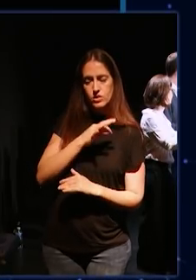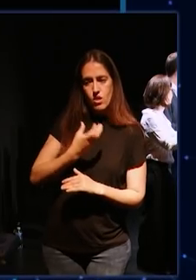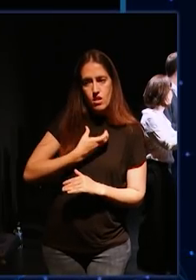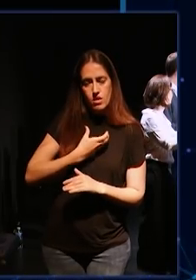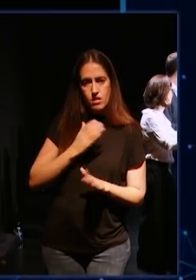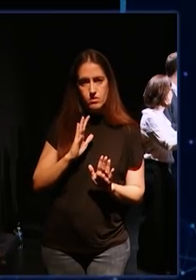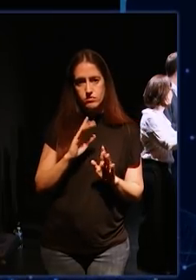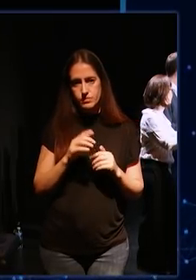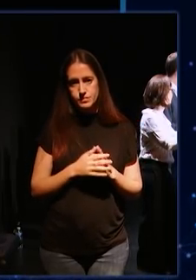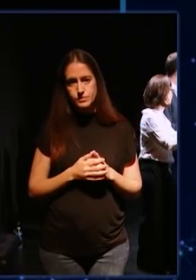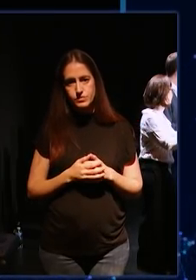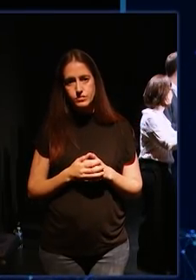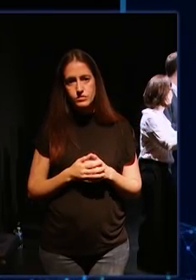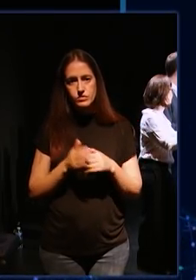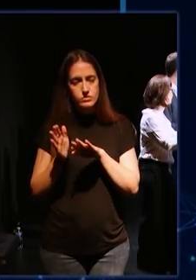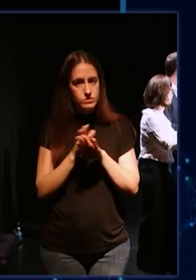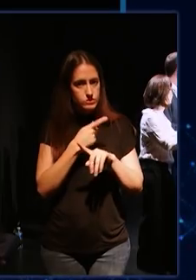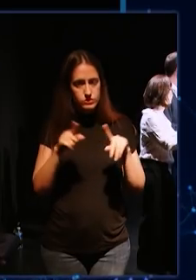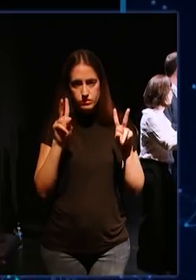després, d'altra banda,